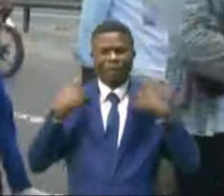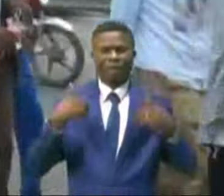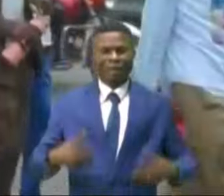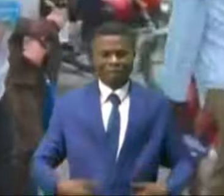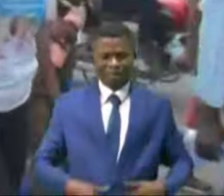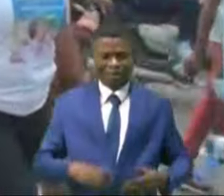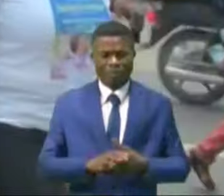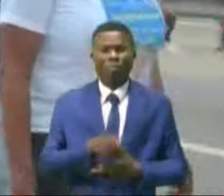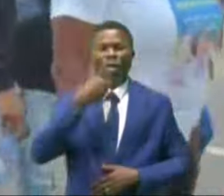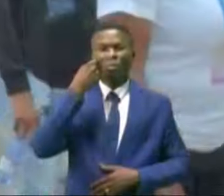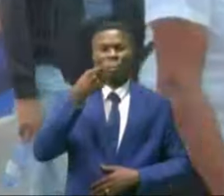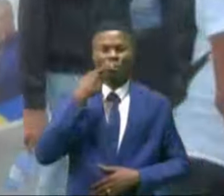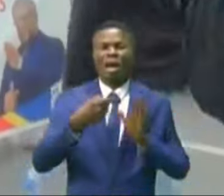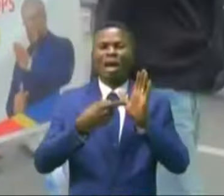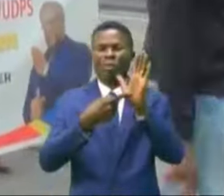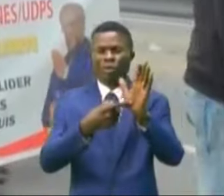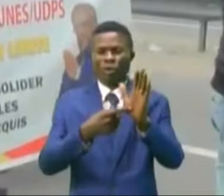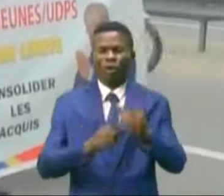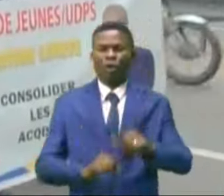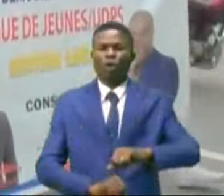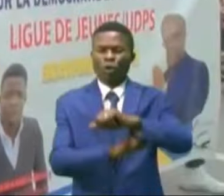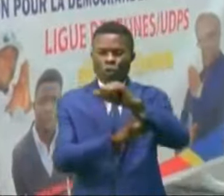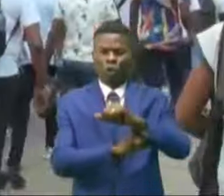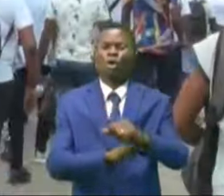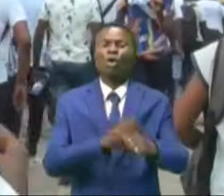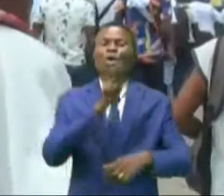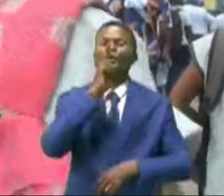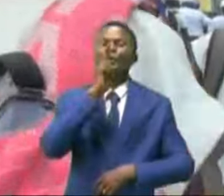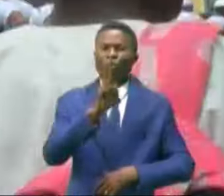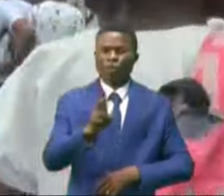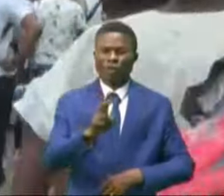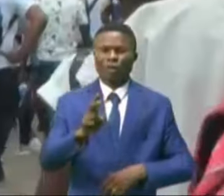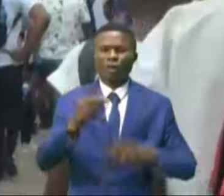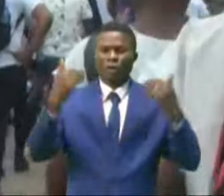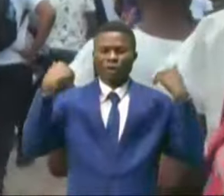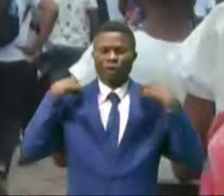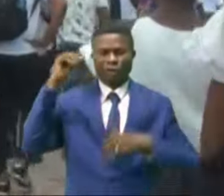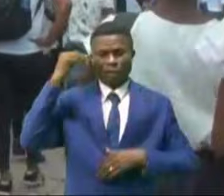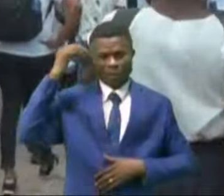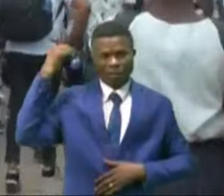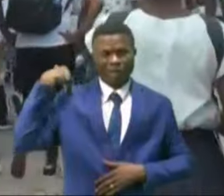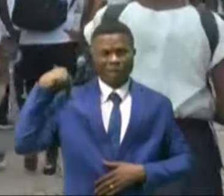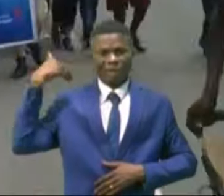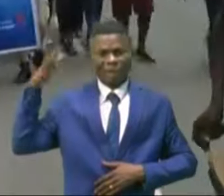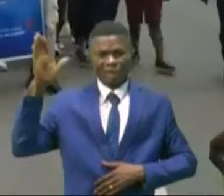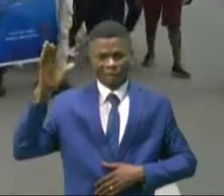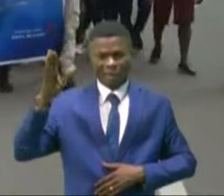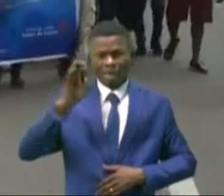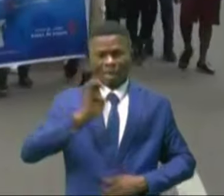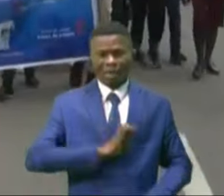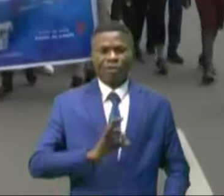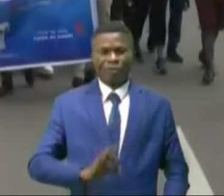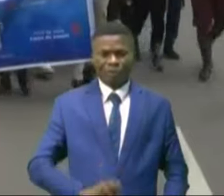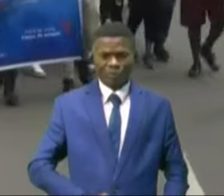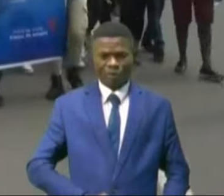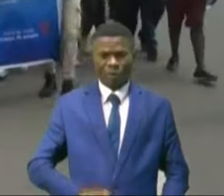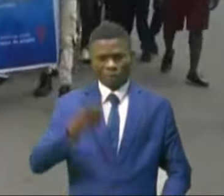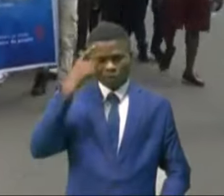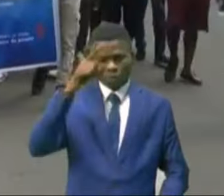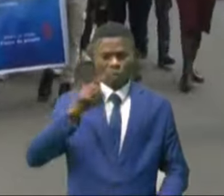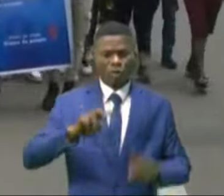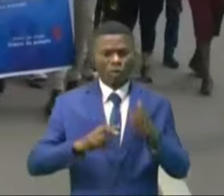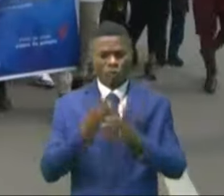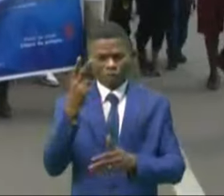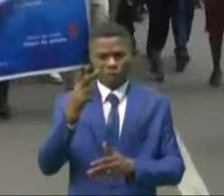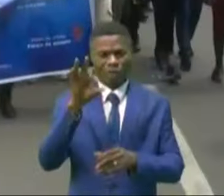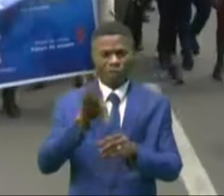ont exprimé manifestement leur soutien inconditionnel au chef de l'État, Félix Antoine Tshisekedi Tshilombo, pour son deuxième